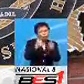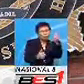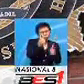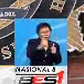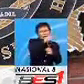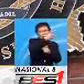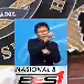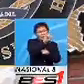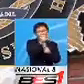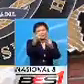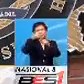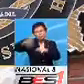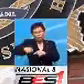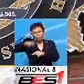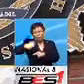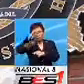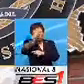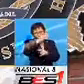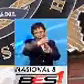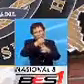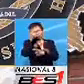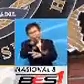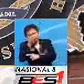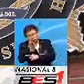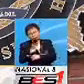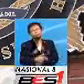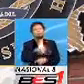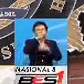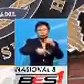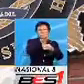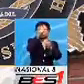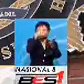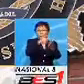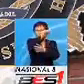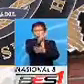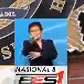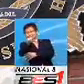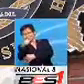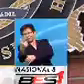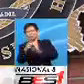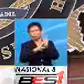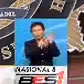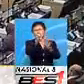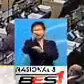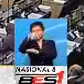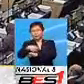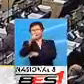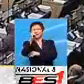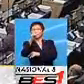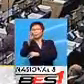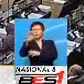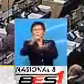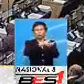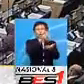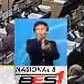sesuatu kes ke mahkamah perlu didakwa atau tidak mengenai satu lagi soalan lain oleh wakil dap Kampar dr